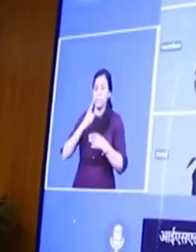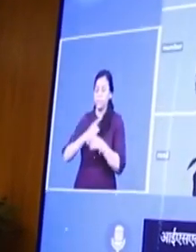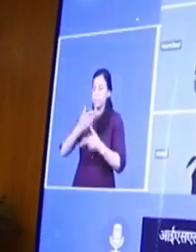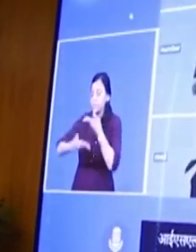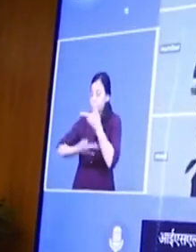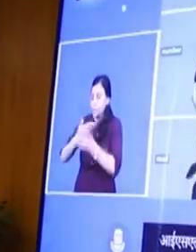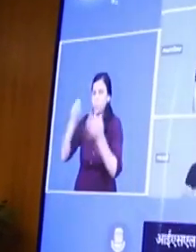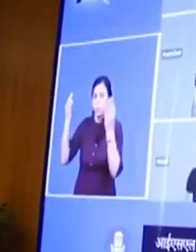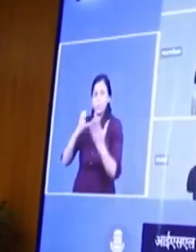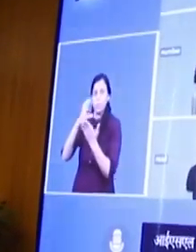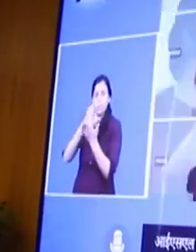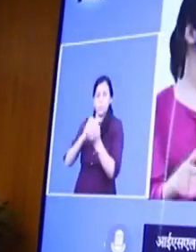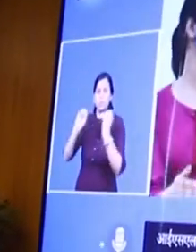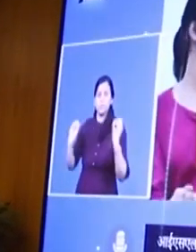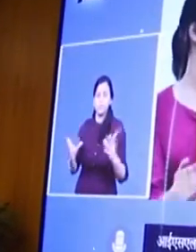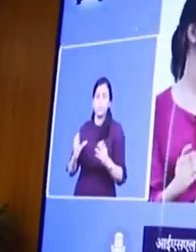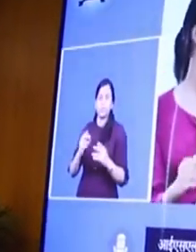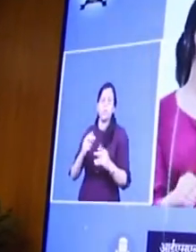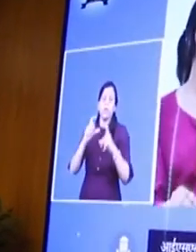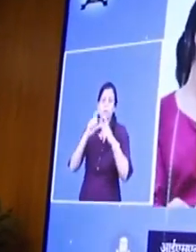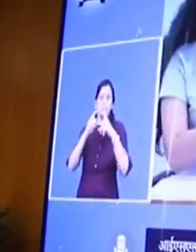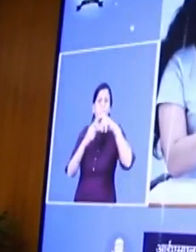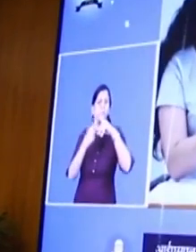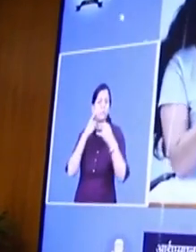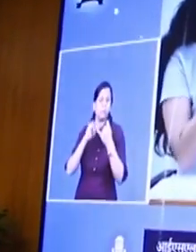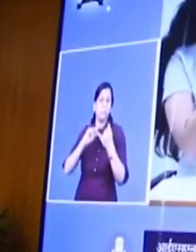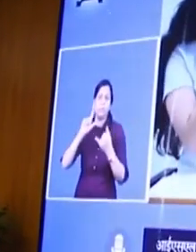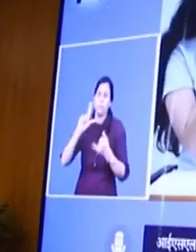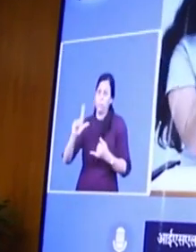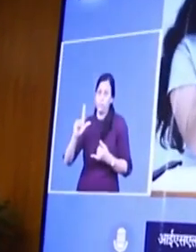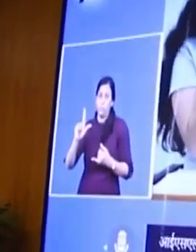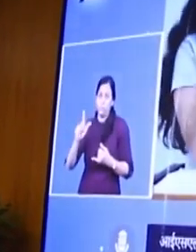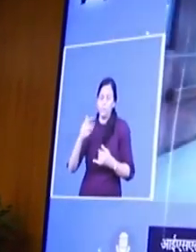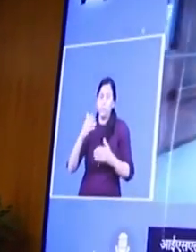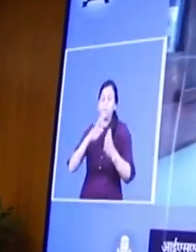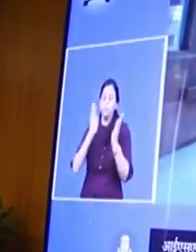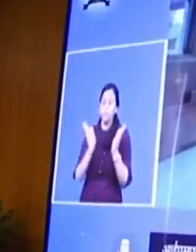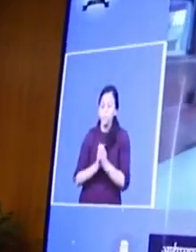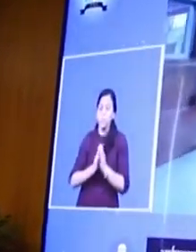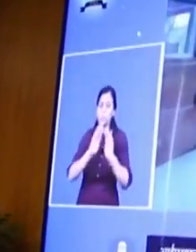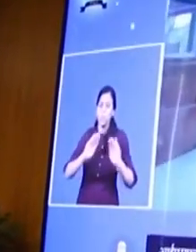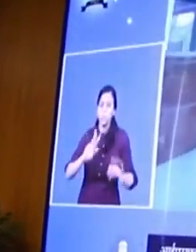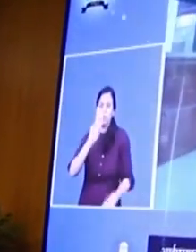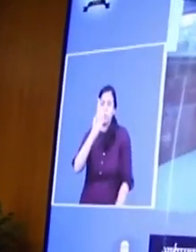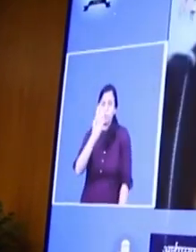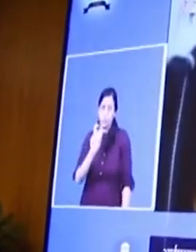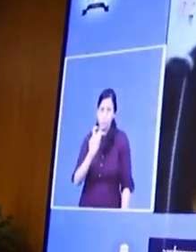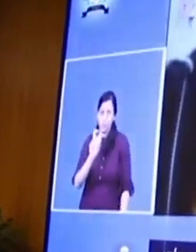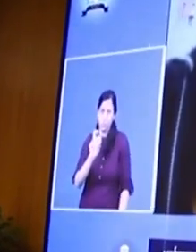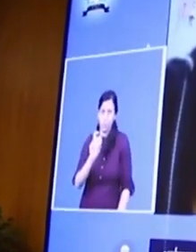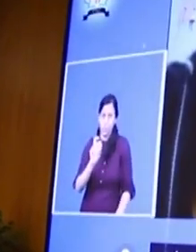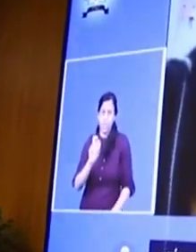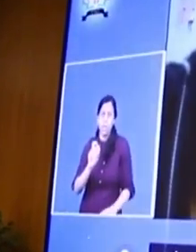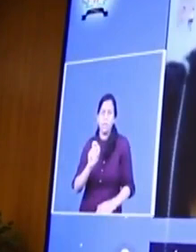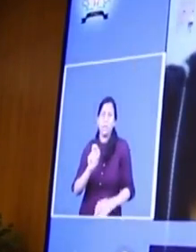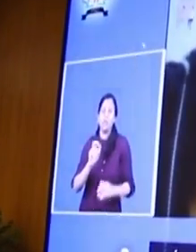है। ISL शिक्षकों को प्रशिक्षित करने के लिए DTISL नामक नया डिप्लोमा कोर्स विकसित किया गया, जिसका 20